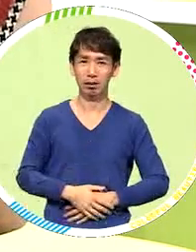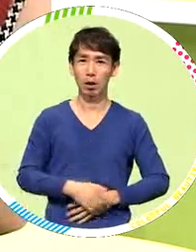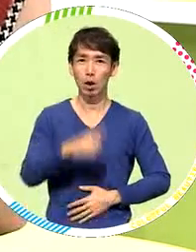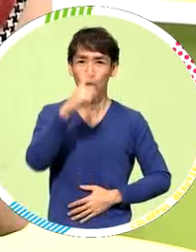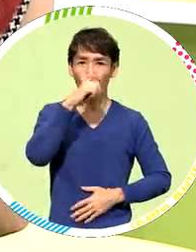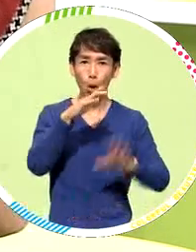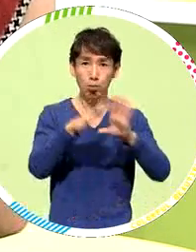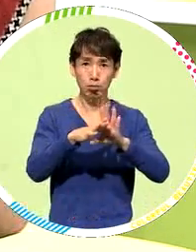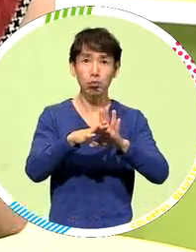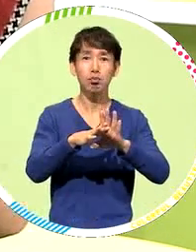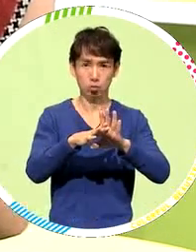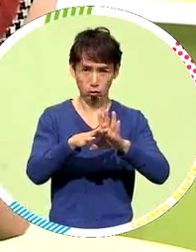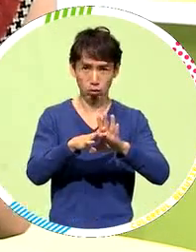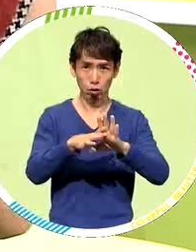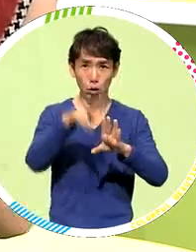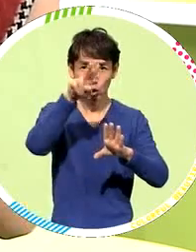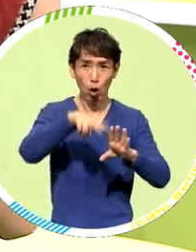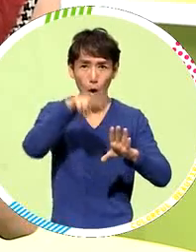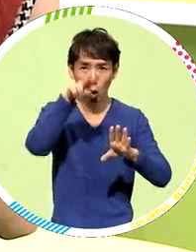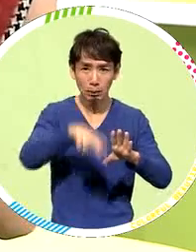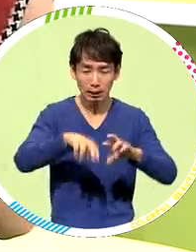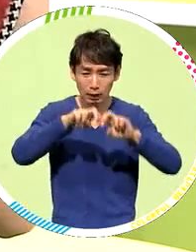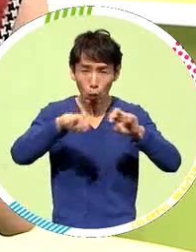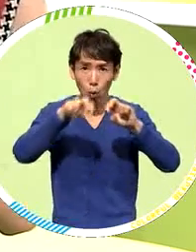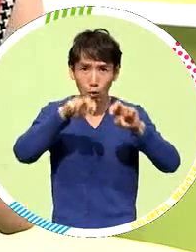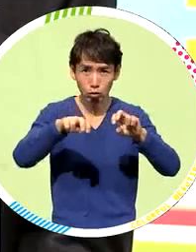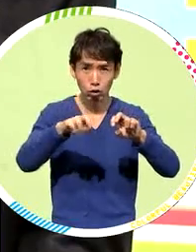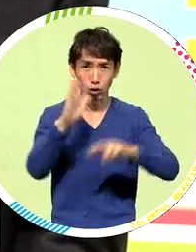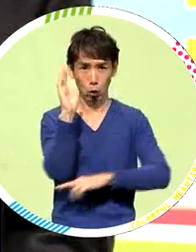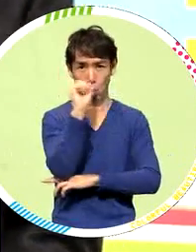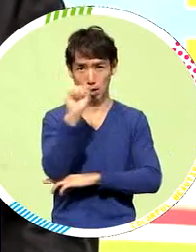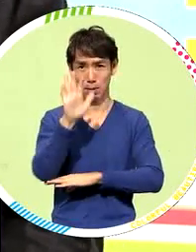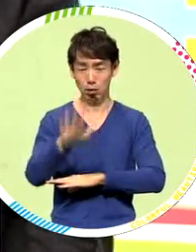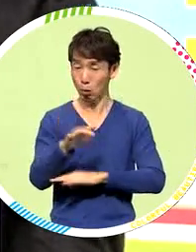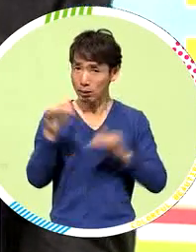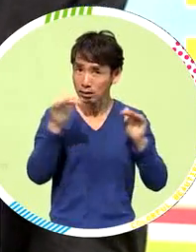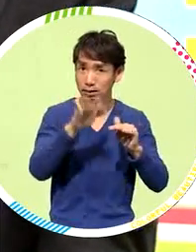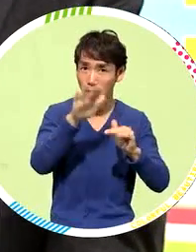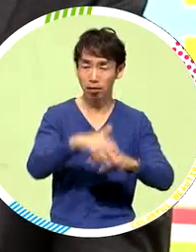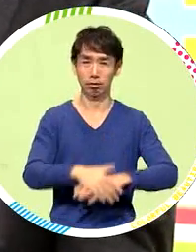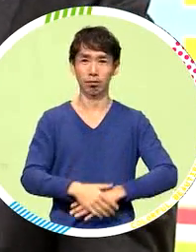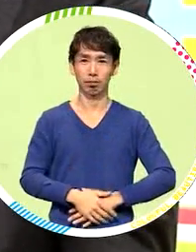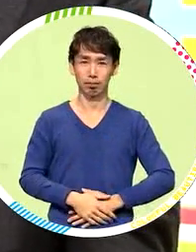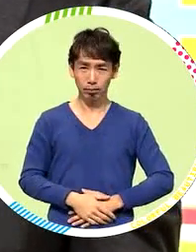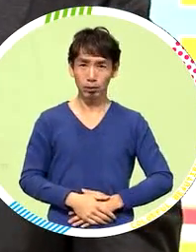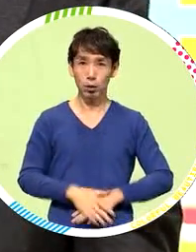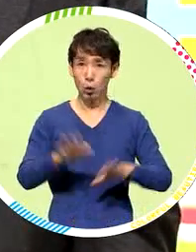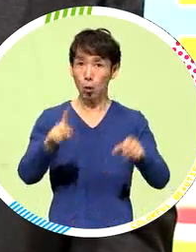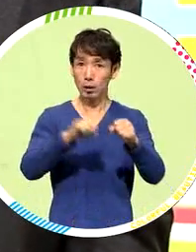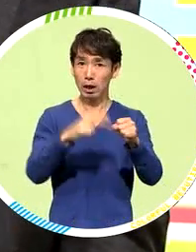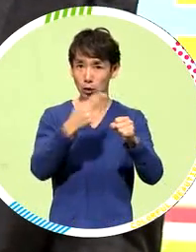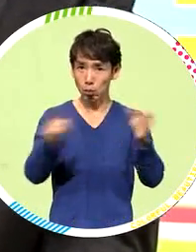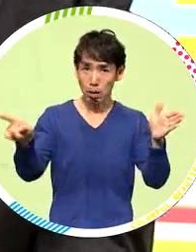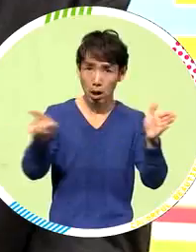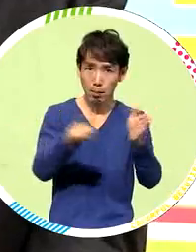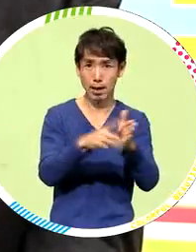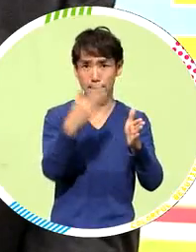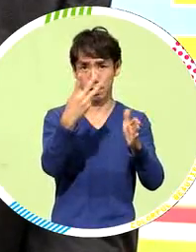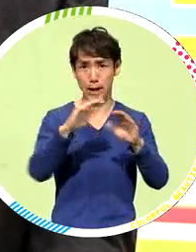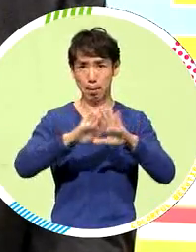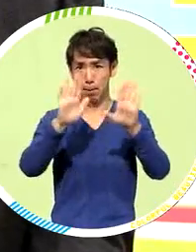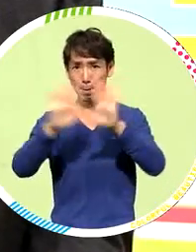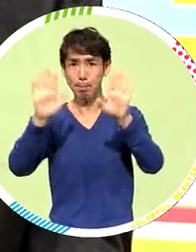講座コンチョ多さがあるんですけどこれ大変人気なんですよねそうですねあの今年度も3回ほどやりましたけども